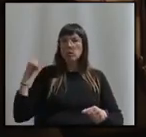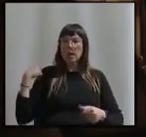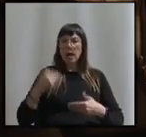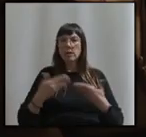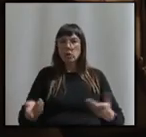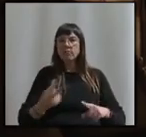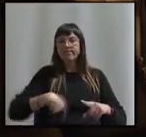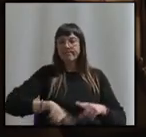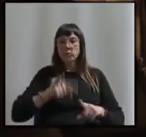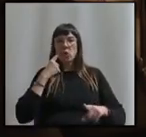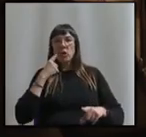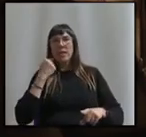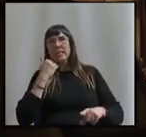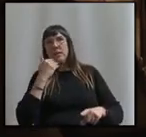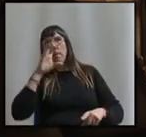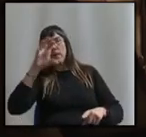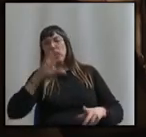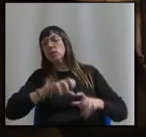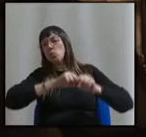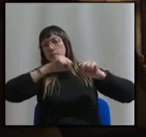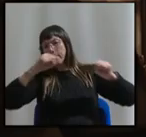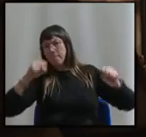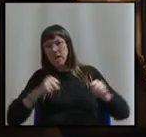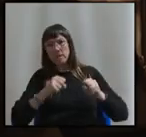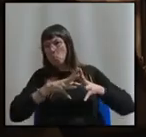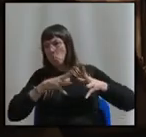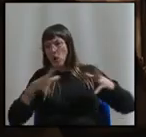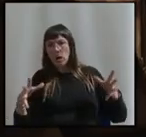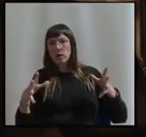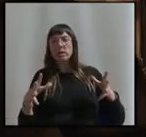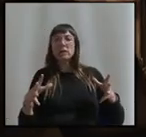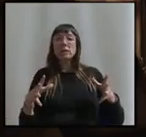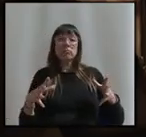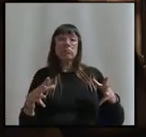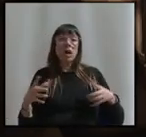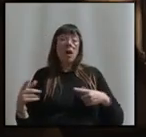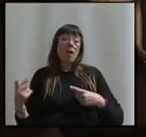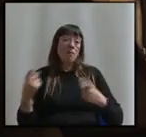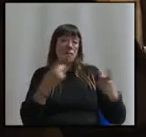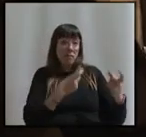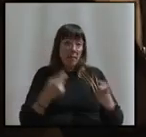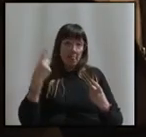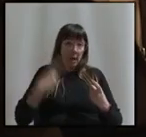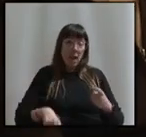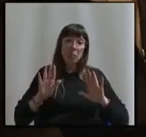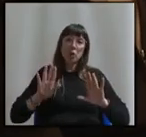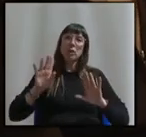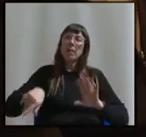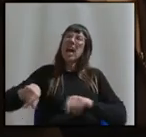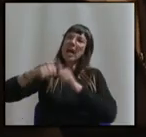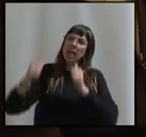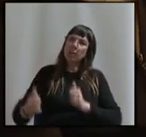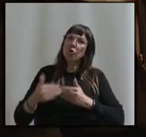crescut en molts aspectes, no tan sols en habitants. Té unes altres mancances i de ben segur que també uns altres reptes de